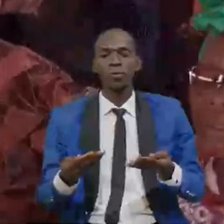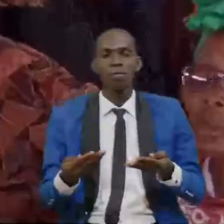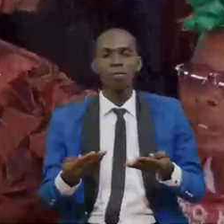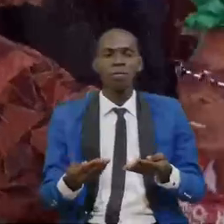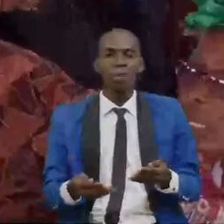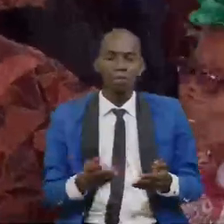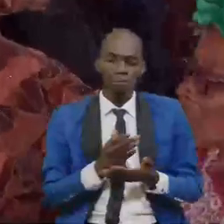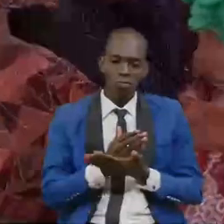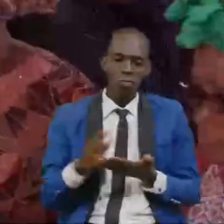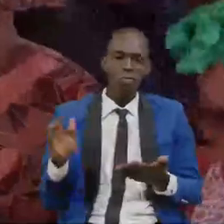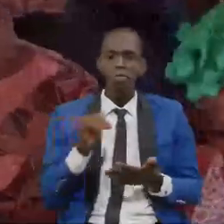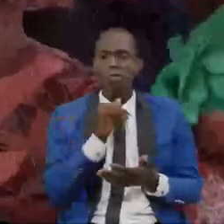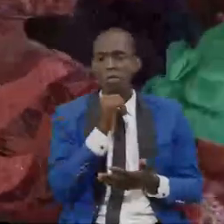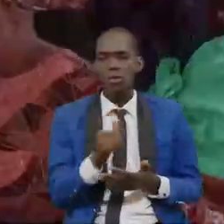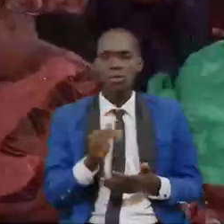N'abandonne pas.